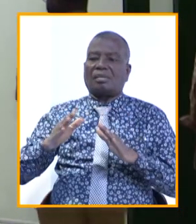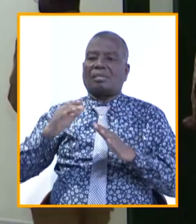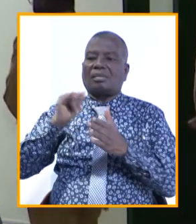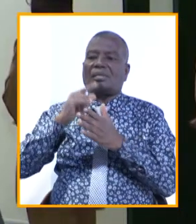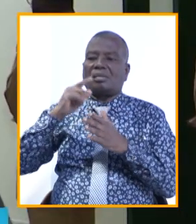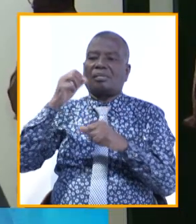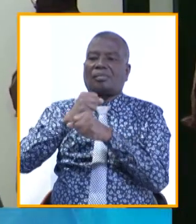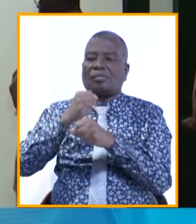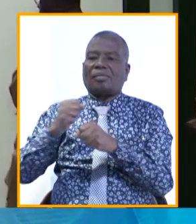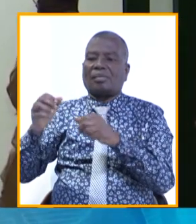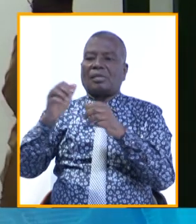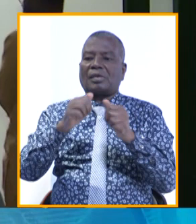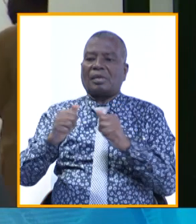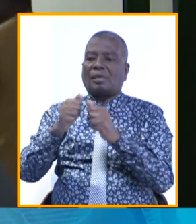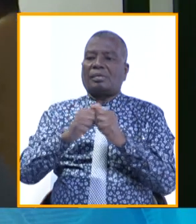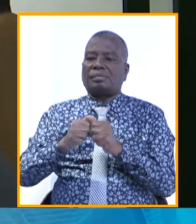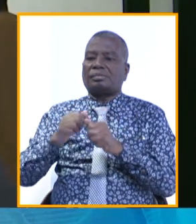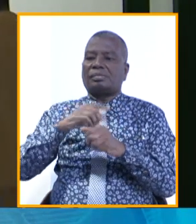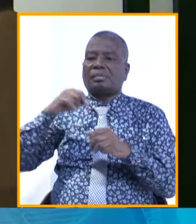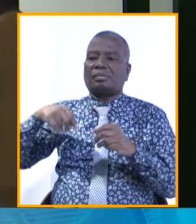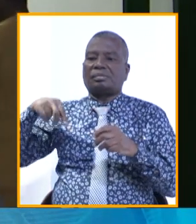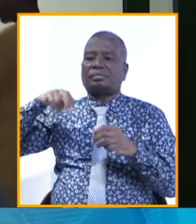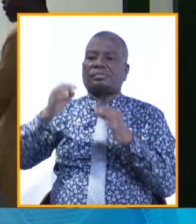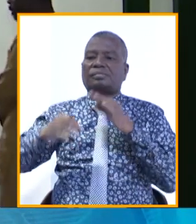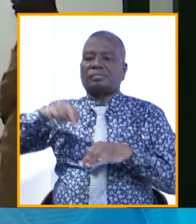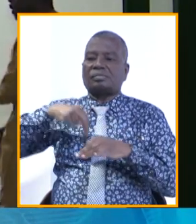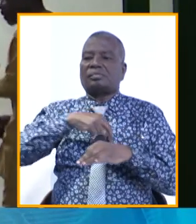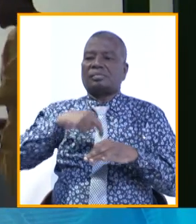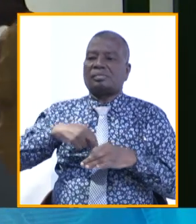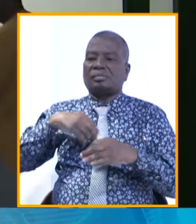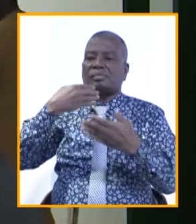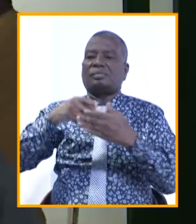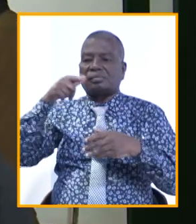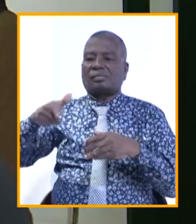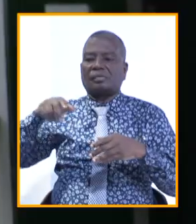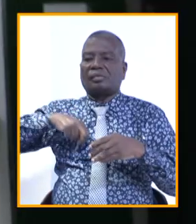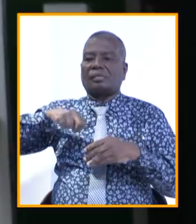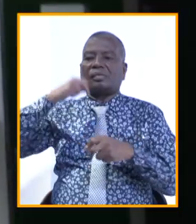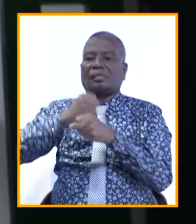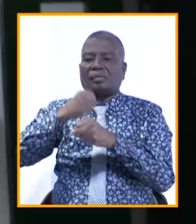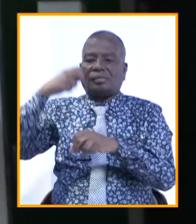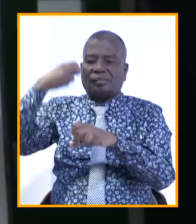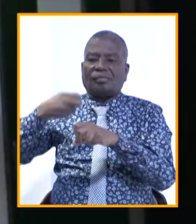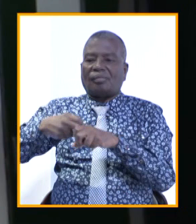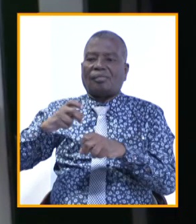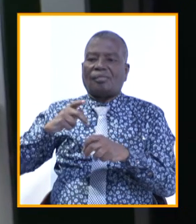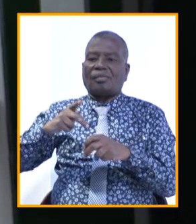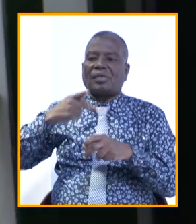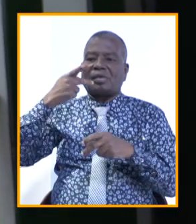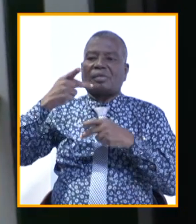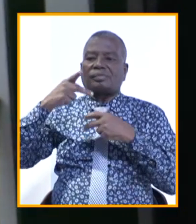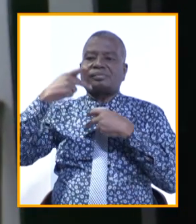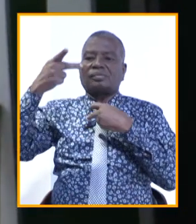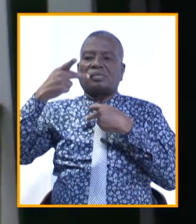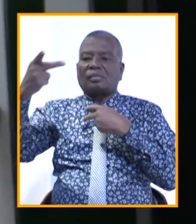travail collectif et si nous sommes arrivés là, c'est parce qu'on a accepté les critiques et on a travaillé dur pour en arriver là. Le proverbe est